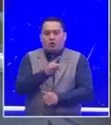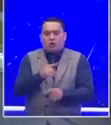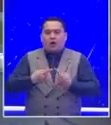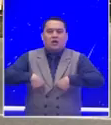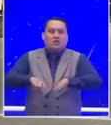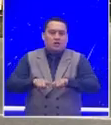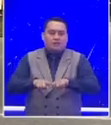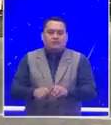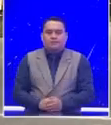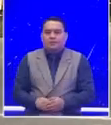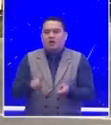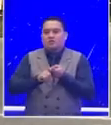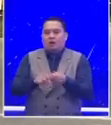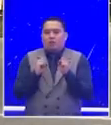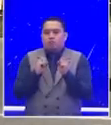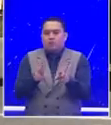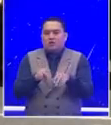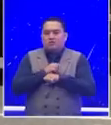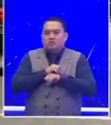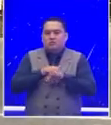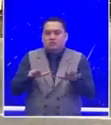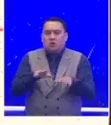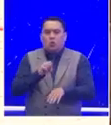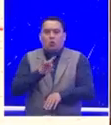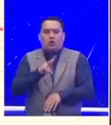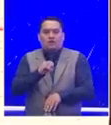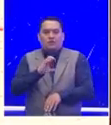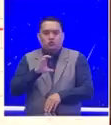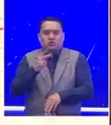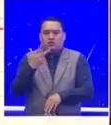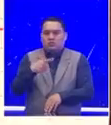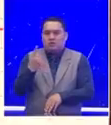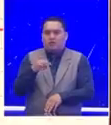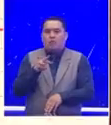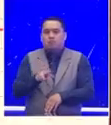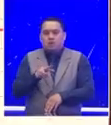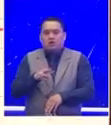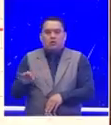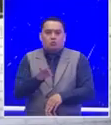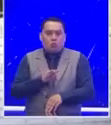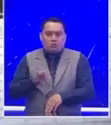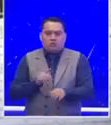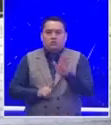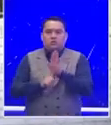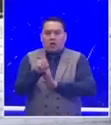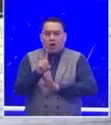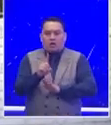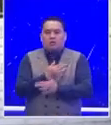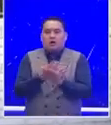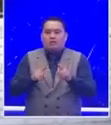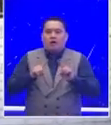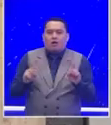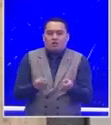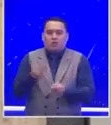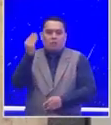отдельно. В связи с опасностью распространения коронавирусной инфекции с 31 марта в Алматинской области начали действовать еще ряд